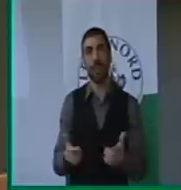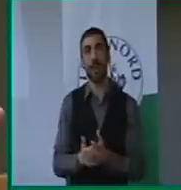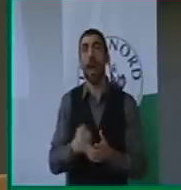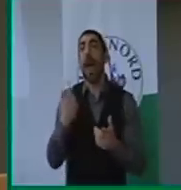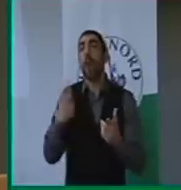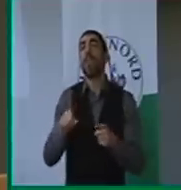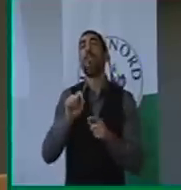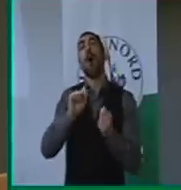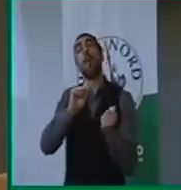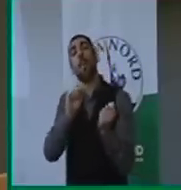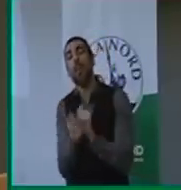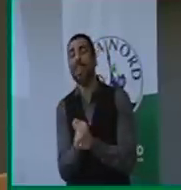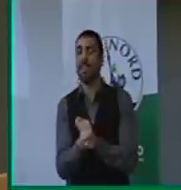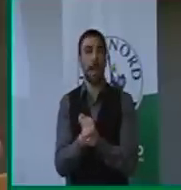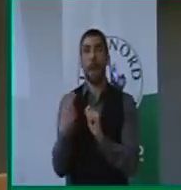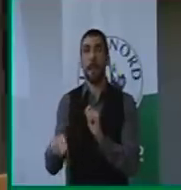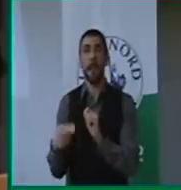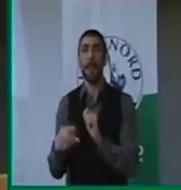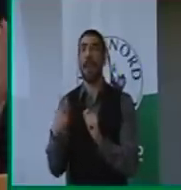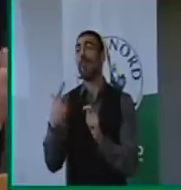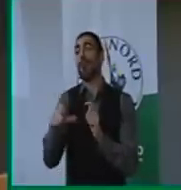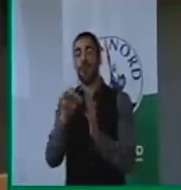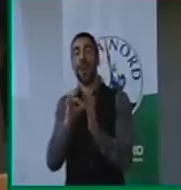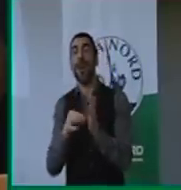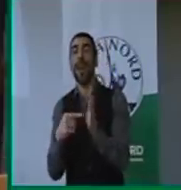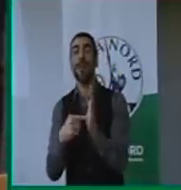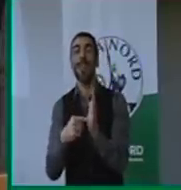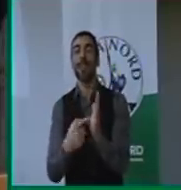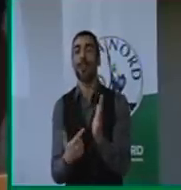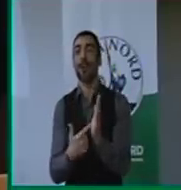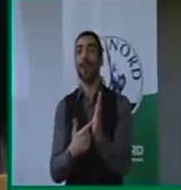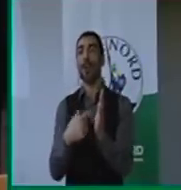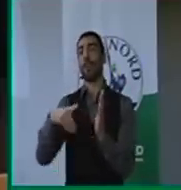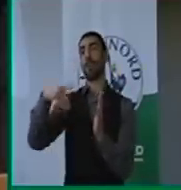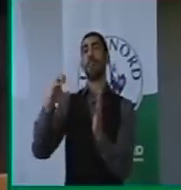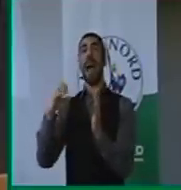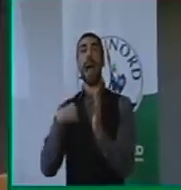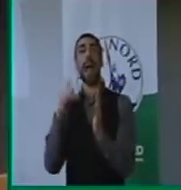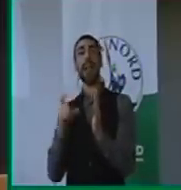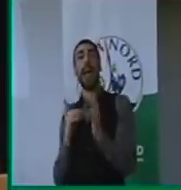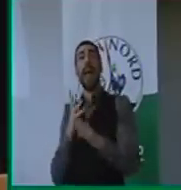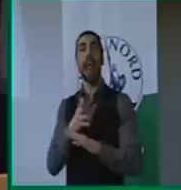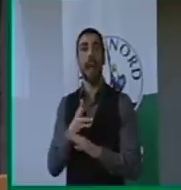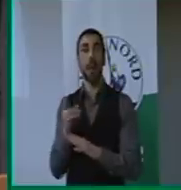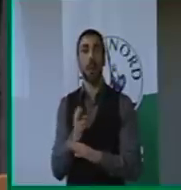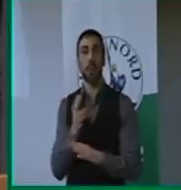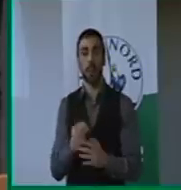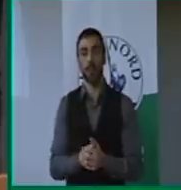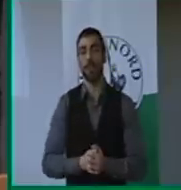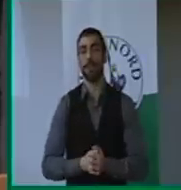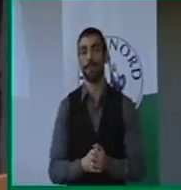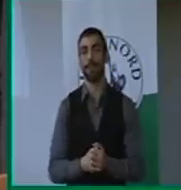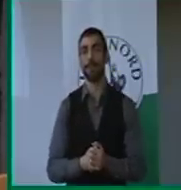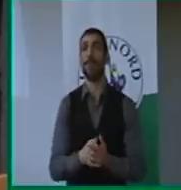modificare eventualmente la il regolamento della della Pac quindi viene demandato